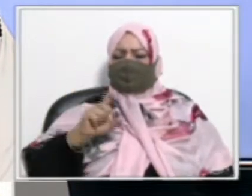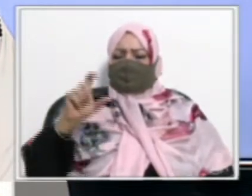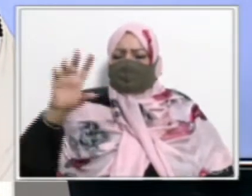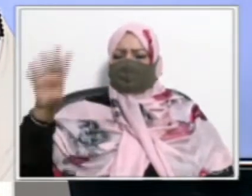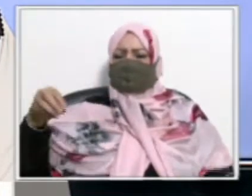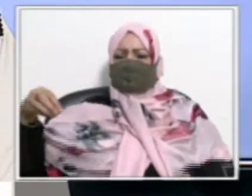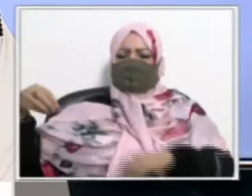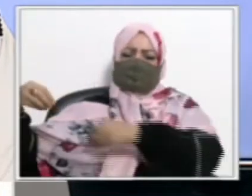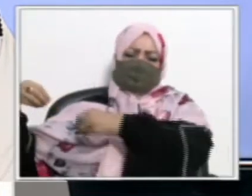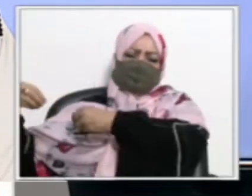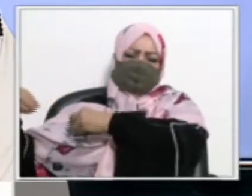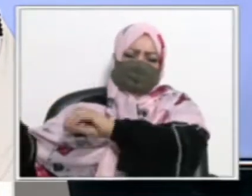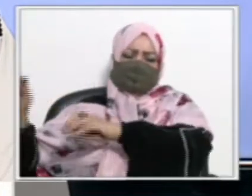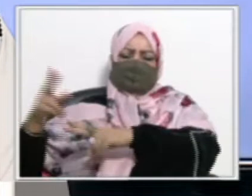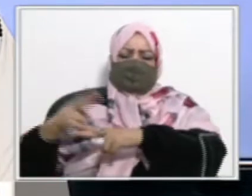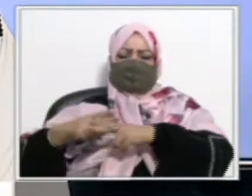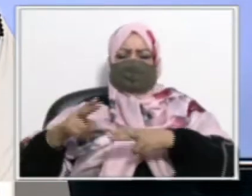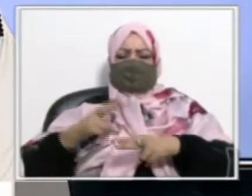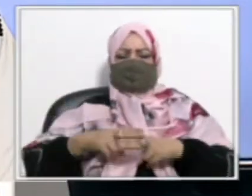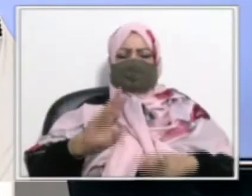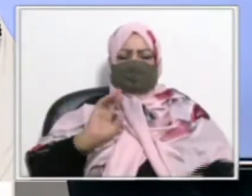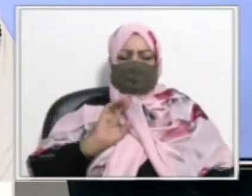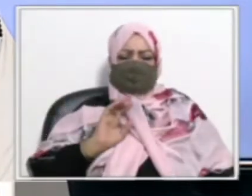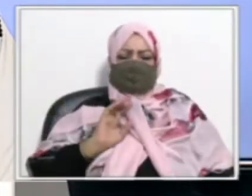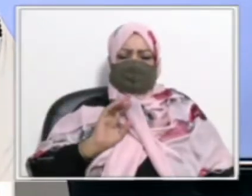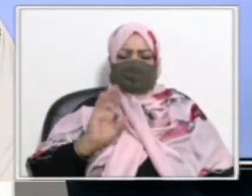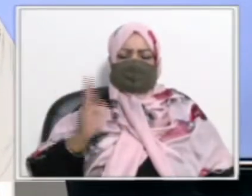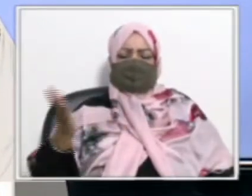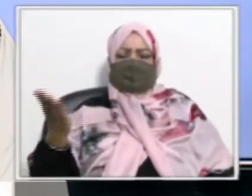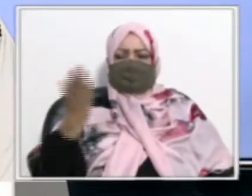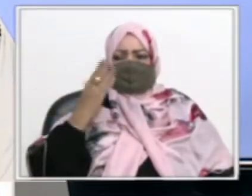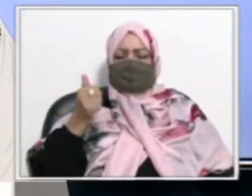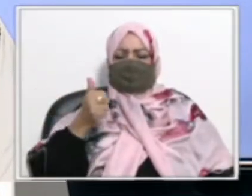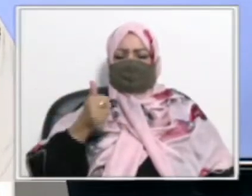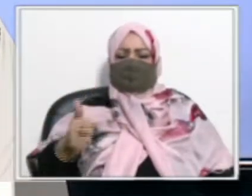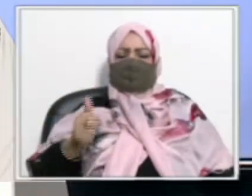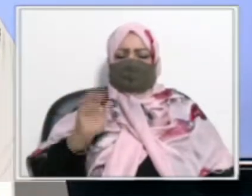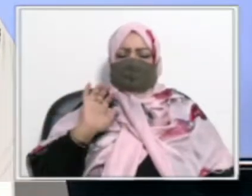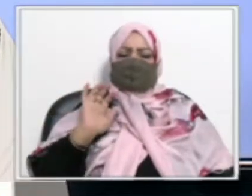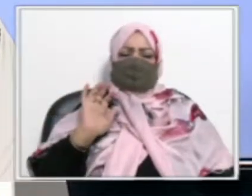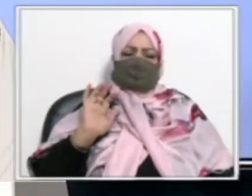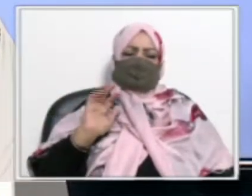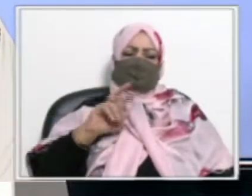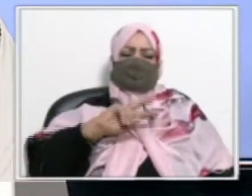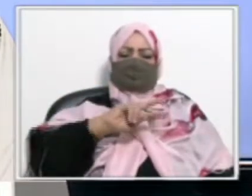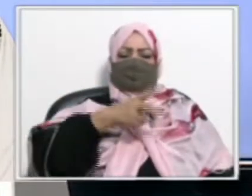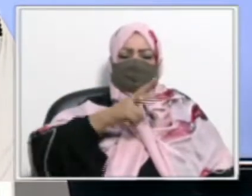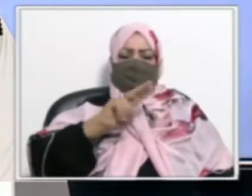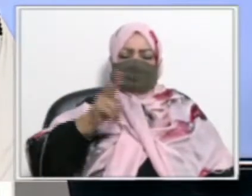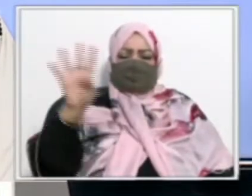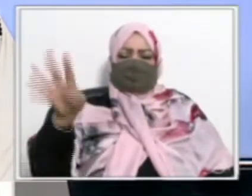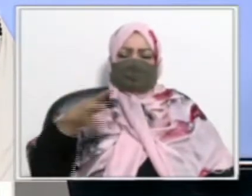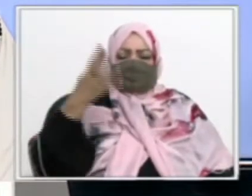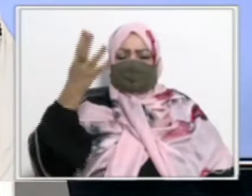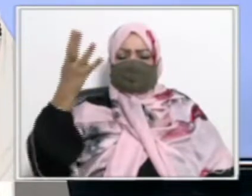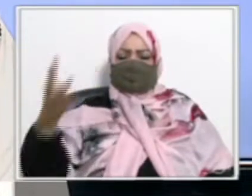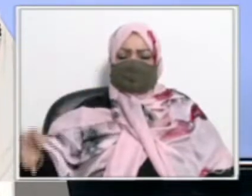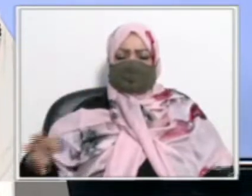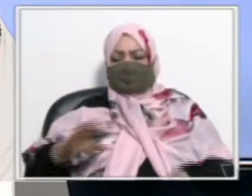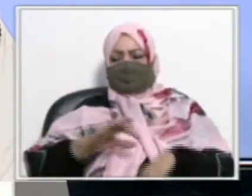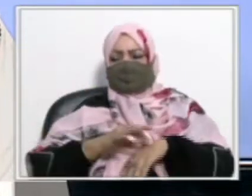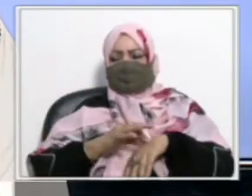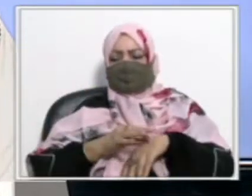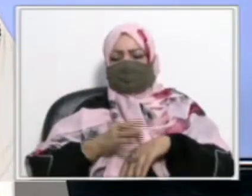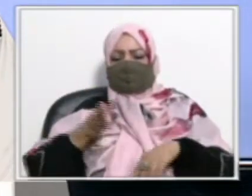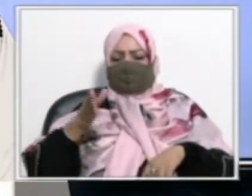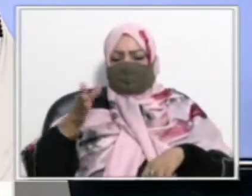يحل للإنسان أن يقدم على هذه التي يسمونها الآن بالمرابحة لما شابها من اللغو. وما يقول لك شراه في